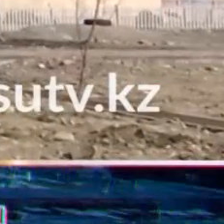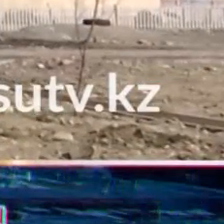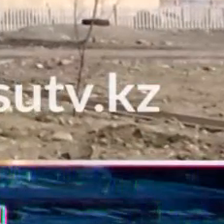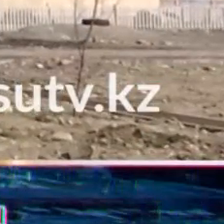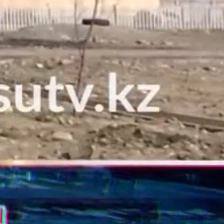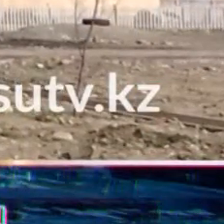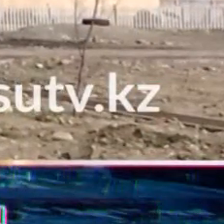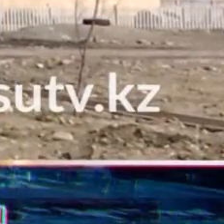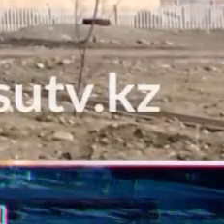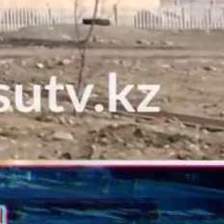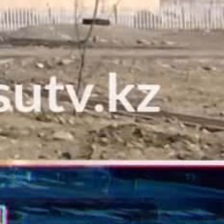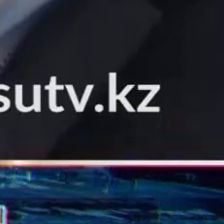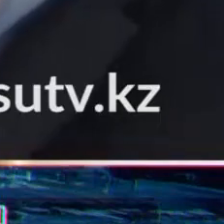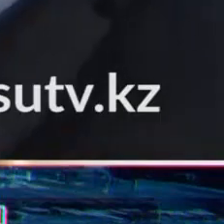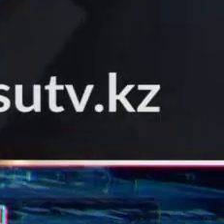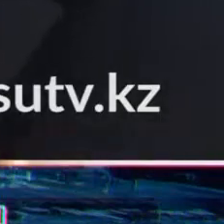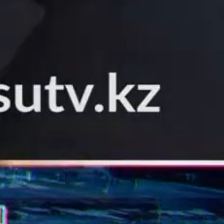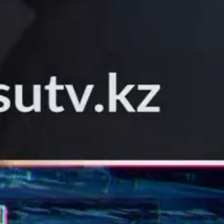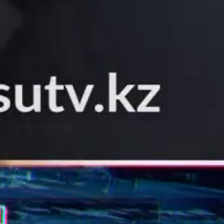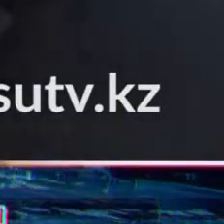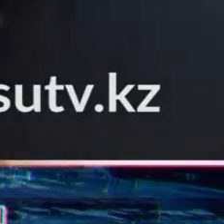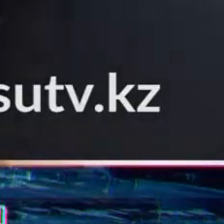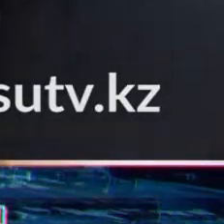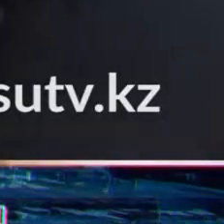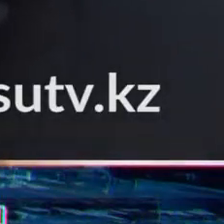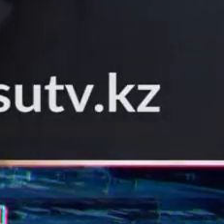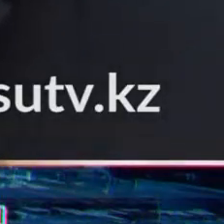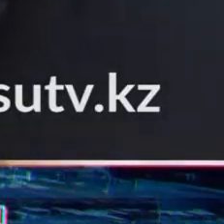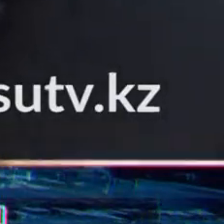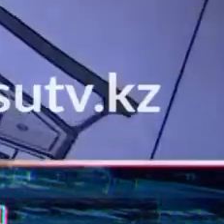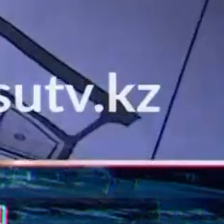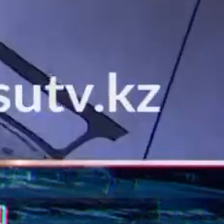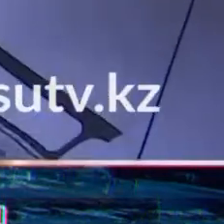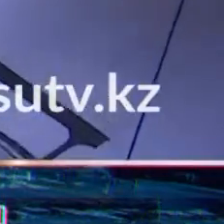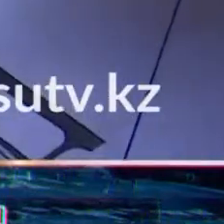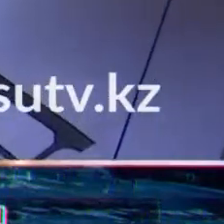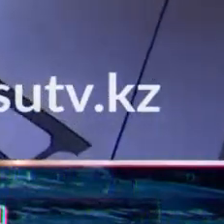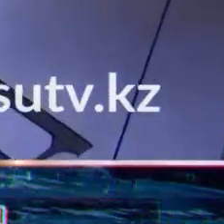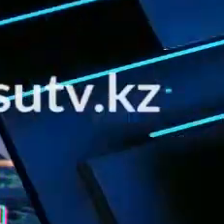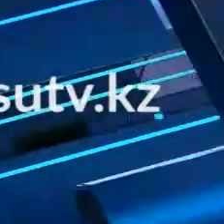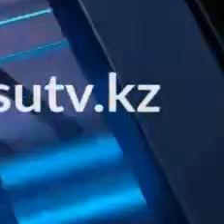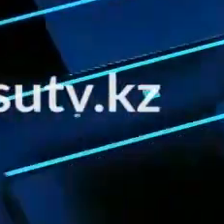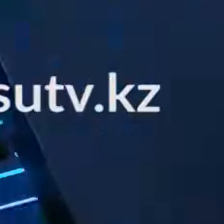А он растет. В скором времени в коттеджном городке Талдыкургана вновь отметят масштабное новоселье.